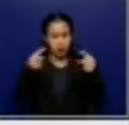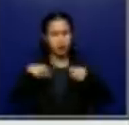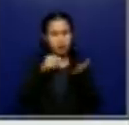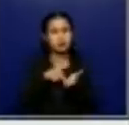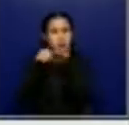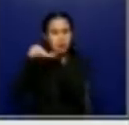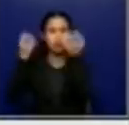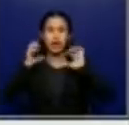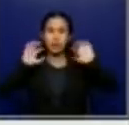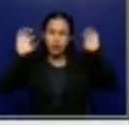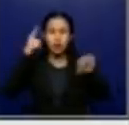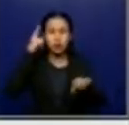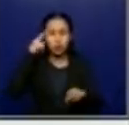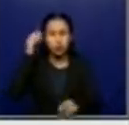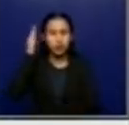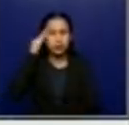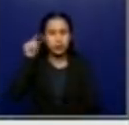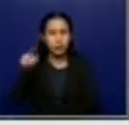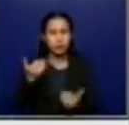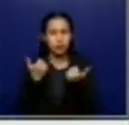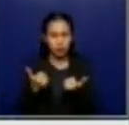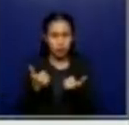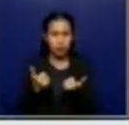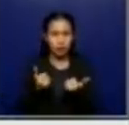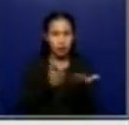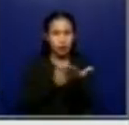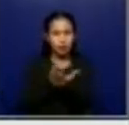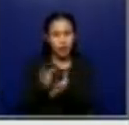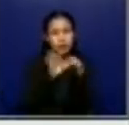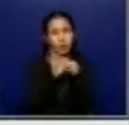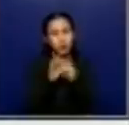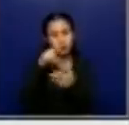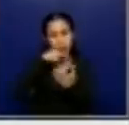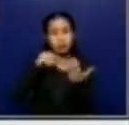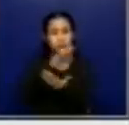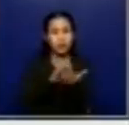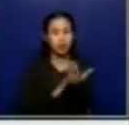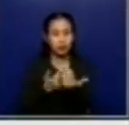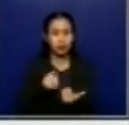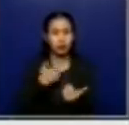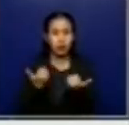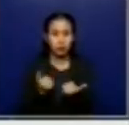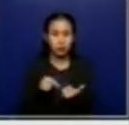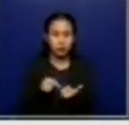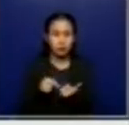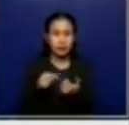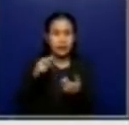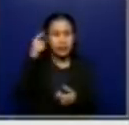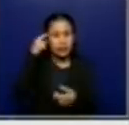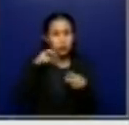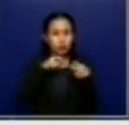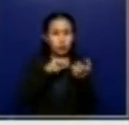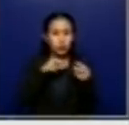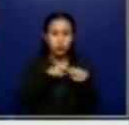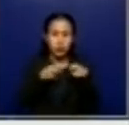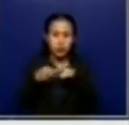ส่งให้รัฐบาลได้รับรู้รับทราบว่าพวกเราฝ่ายนิติบัญญัตินี่เราเป็นห่วงประเทศชาติเราหาทางออกให้กับประเทศชาติฝ่าย